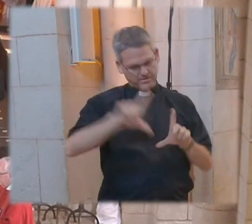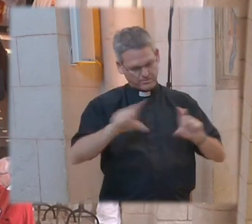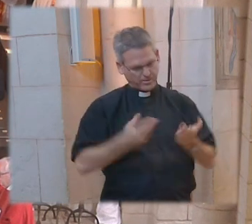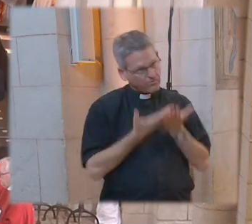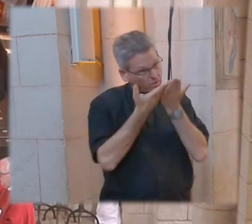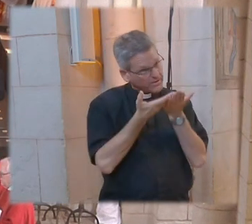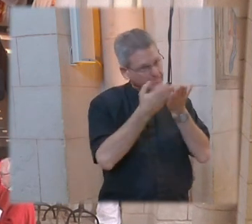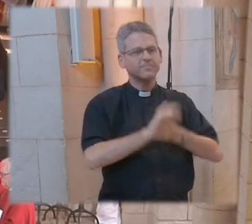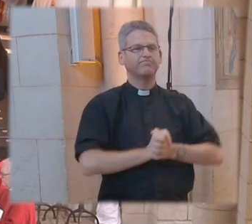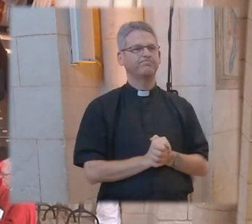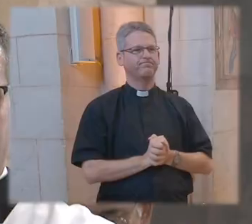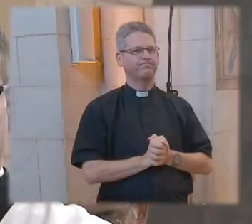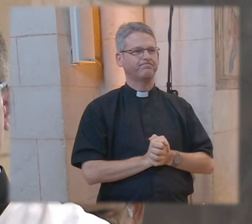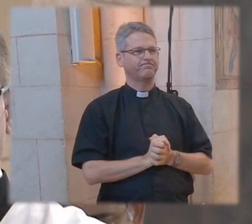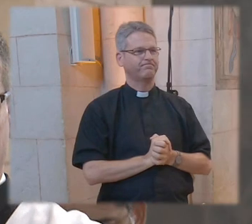verlesen.